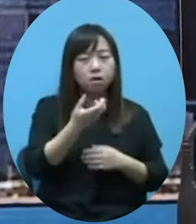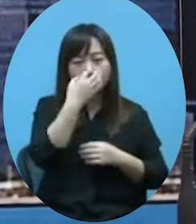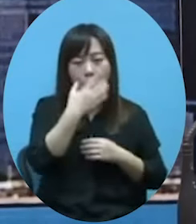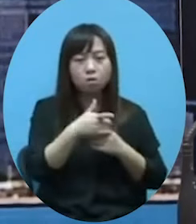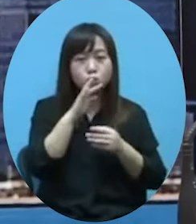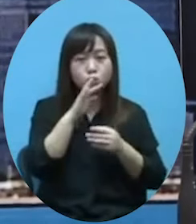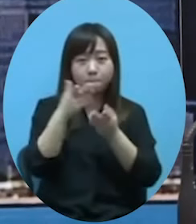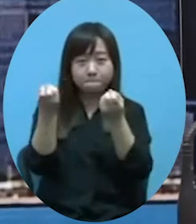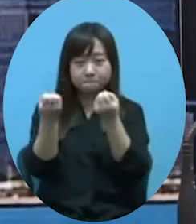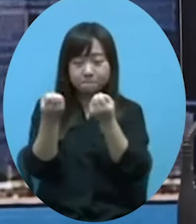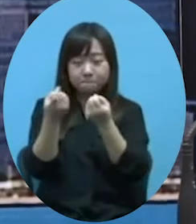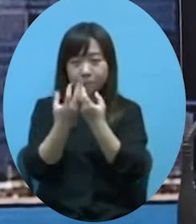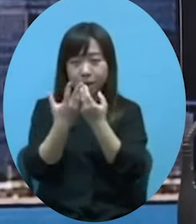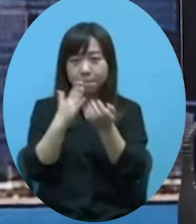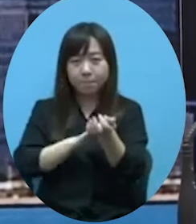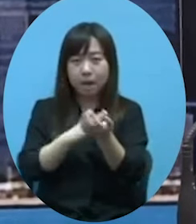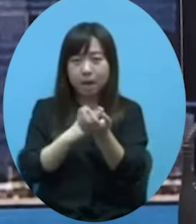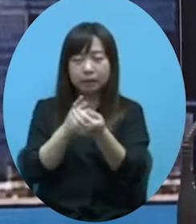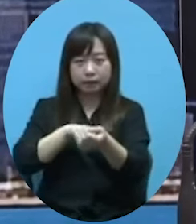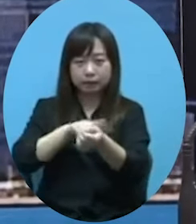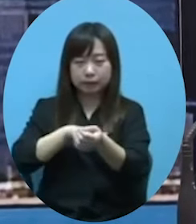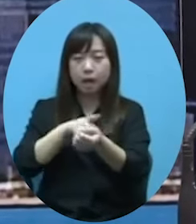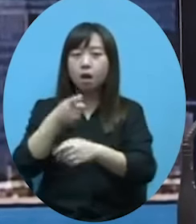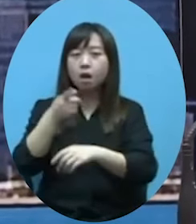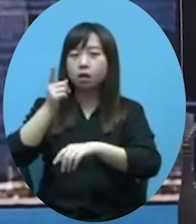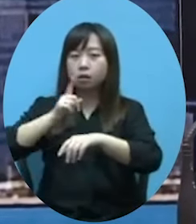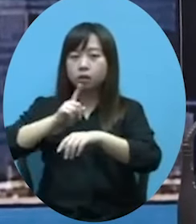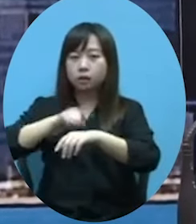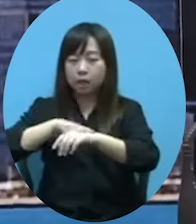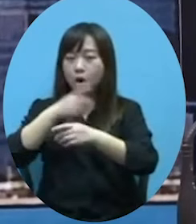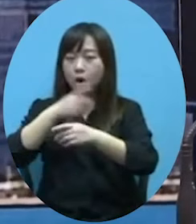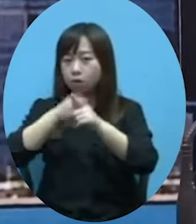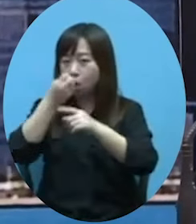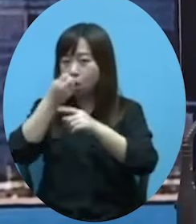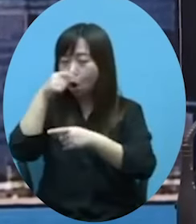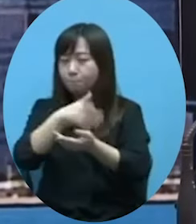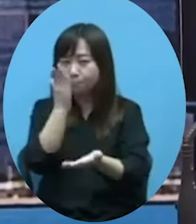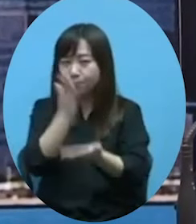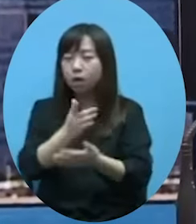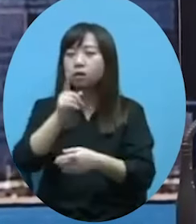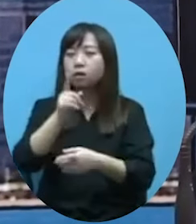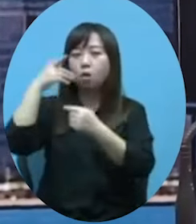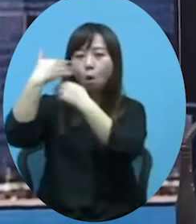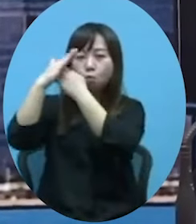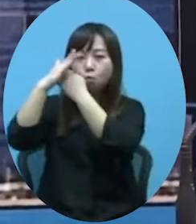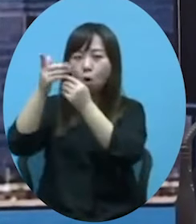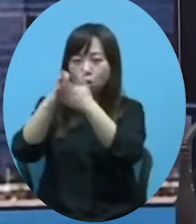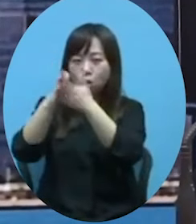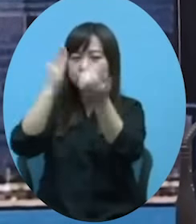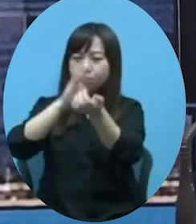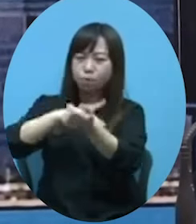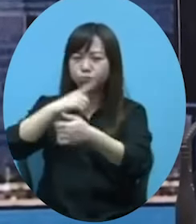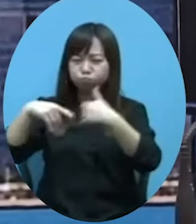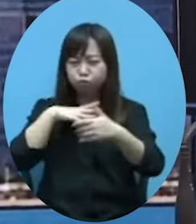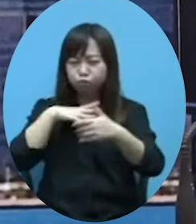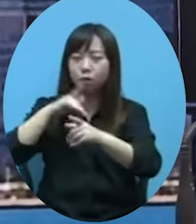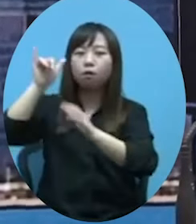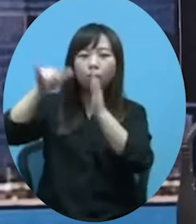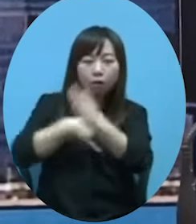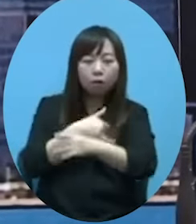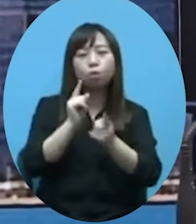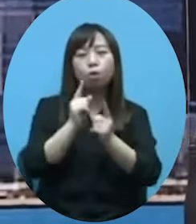病的時間不是香港他在外地已經開始發病那麼他一定是一個輸入性個案至於那個病原即